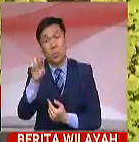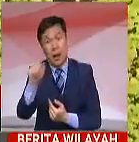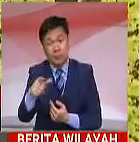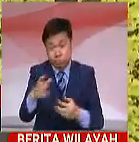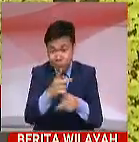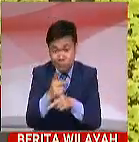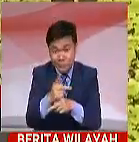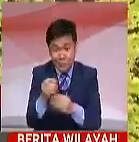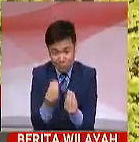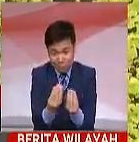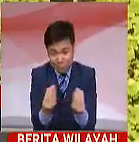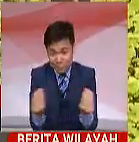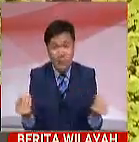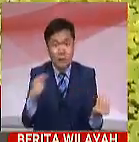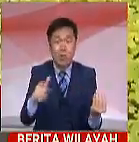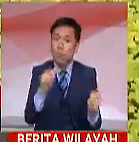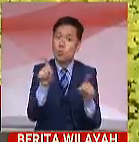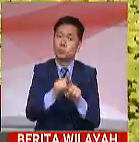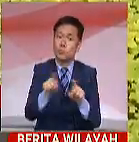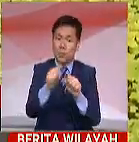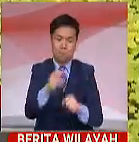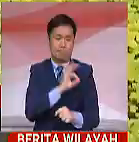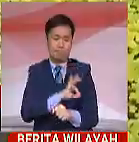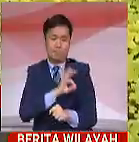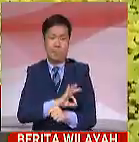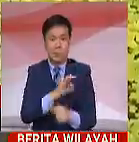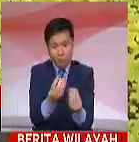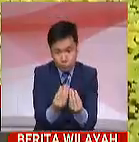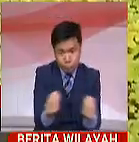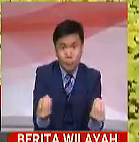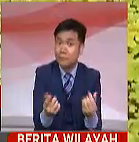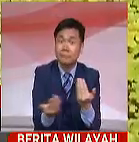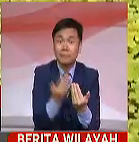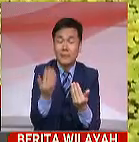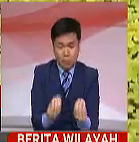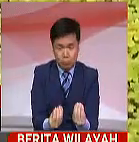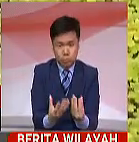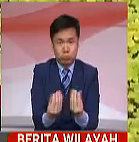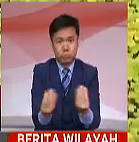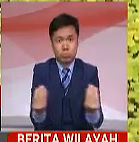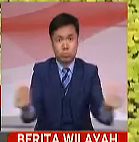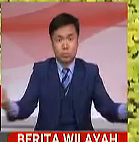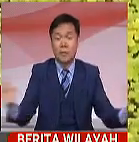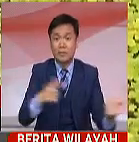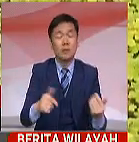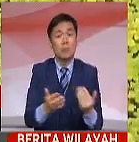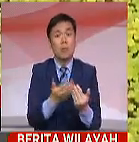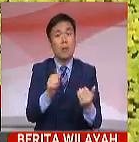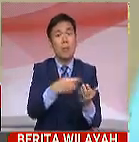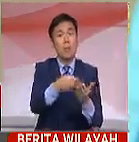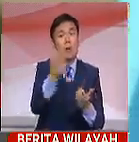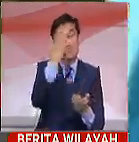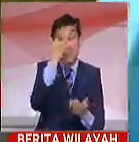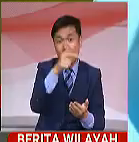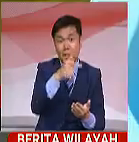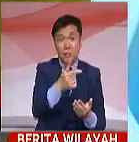air turut menjadi sumber pendapatan. Tumbuhan yang senang membiak ini mempunyai nilai tinggi dalam pasaran berikutan sumber proteinnya